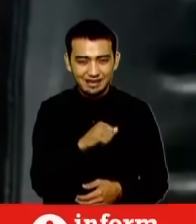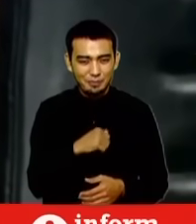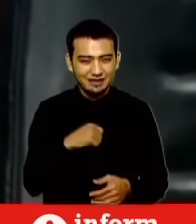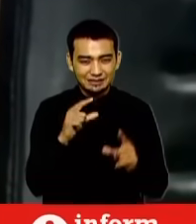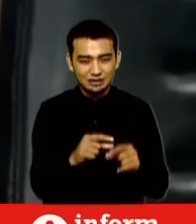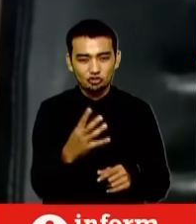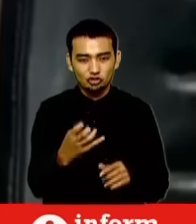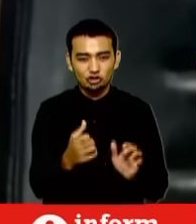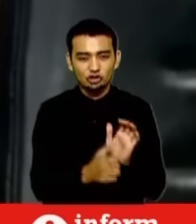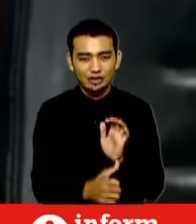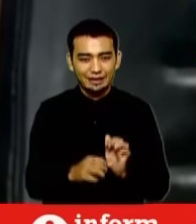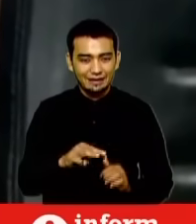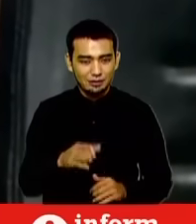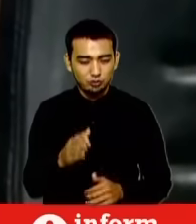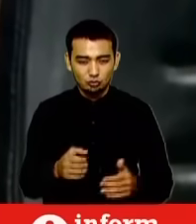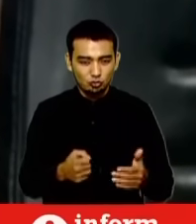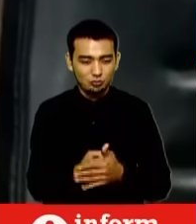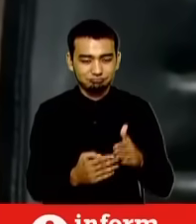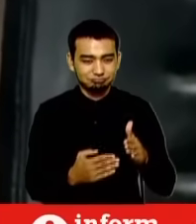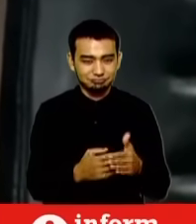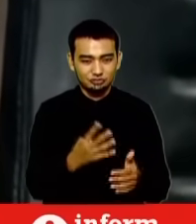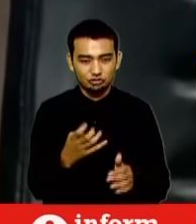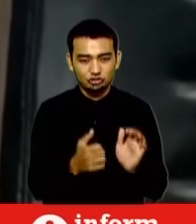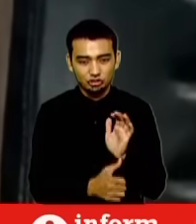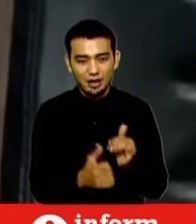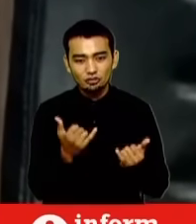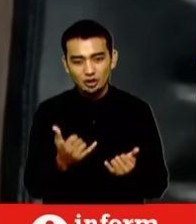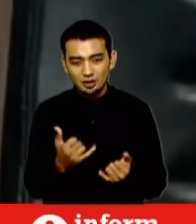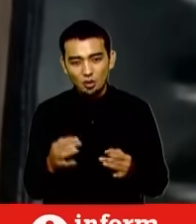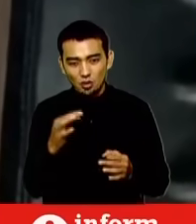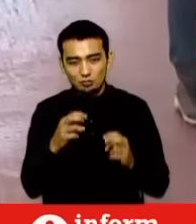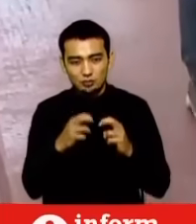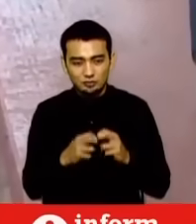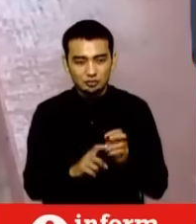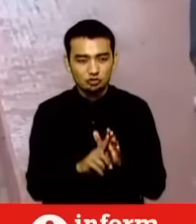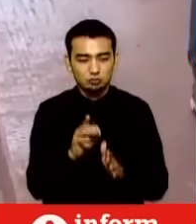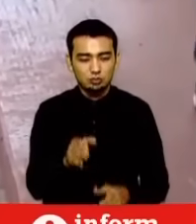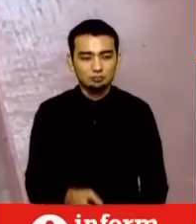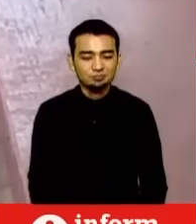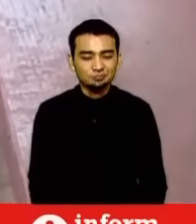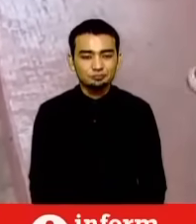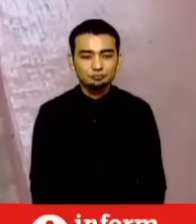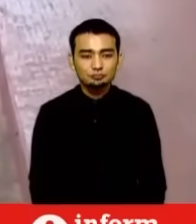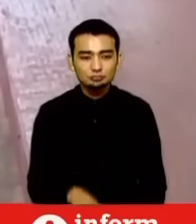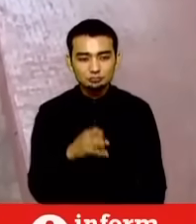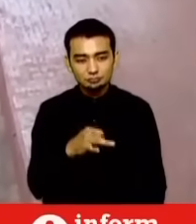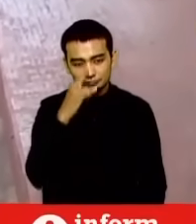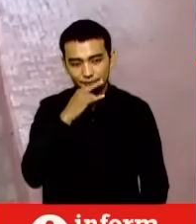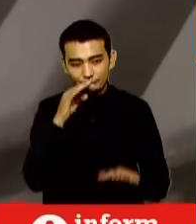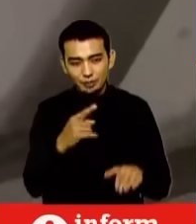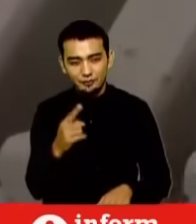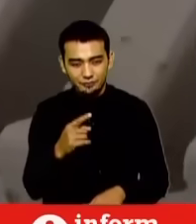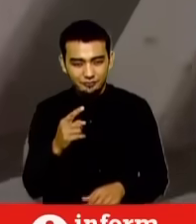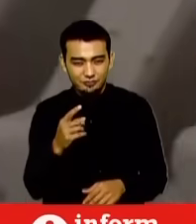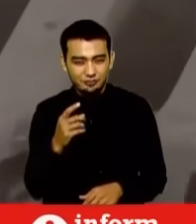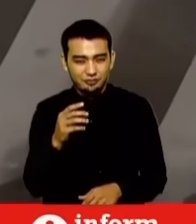теңге құрайды. Қазіргі уақытта өтінімдер қарастырылды. Комитет өкілдері ел аумағына 1 сәуір